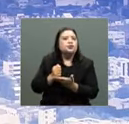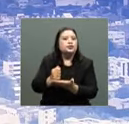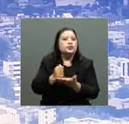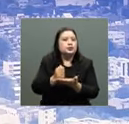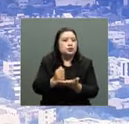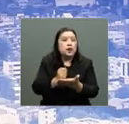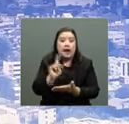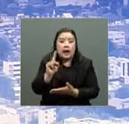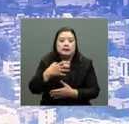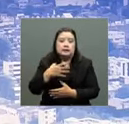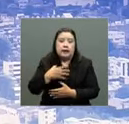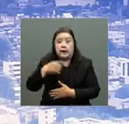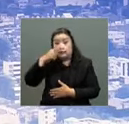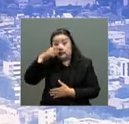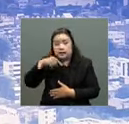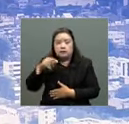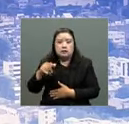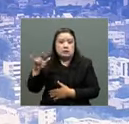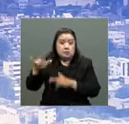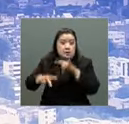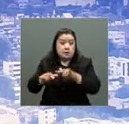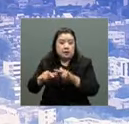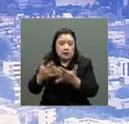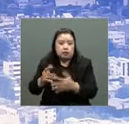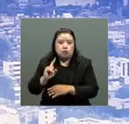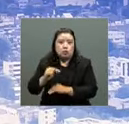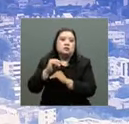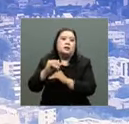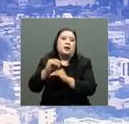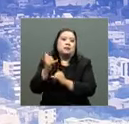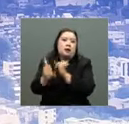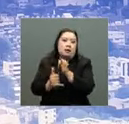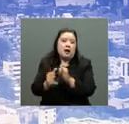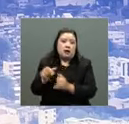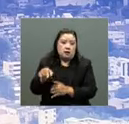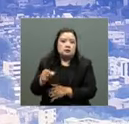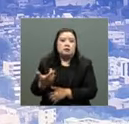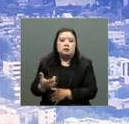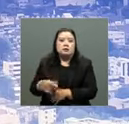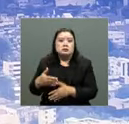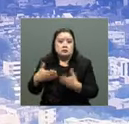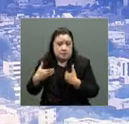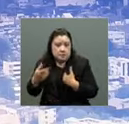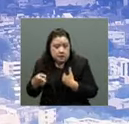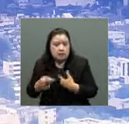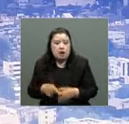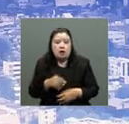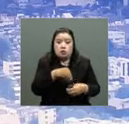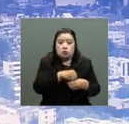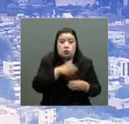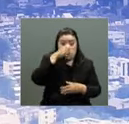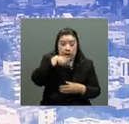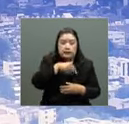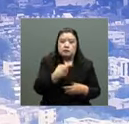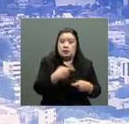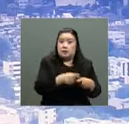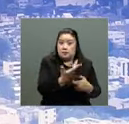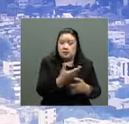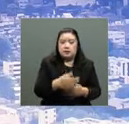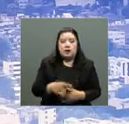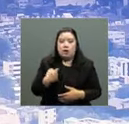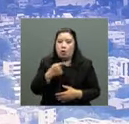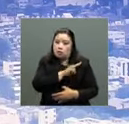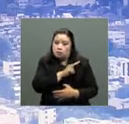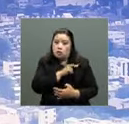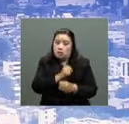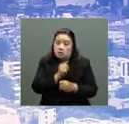เข้ามาเนี่ยทยอยเข้ามานะครับผู้ที่อยู่ก็ไม่เดือดร้อนนะครับแล้วก็คนที่จะดูแลก็มีกำลัง